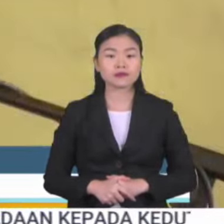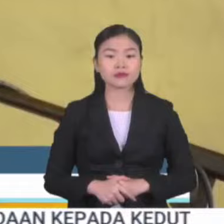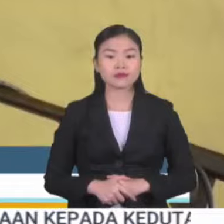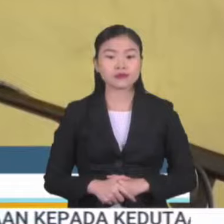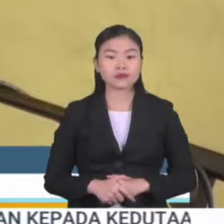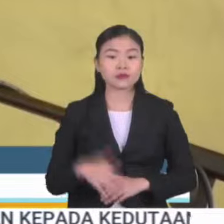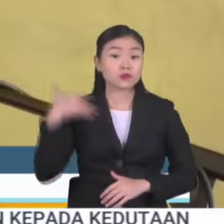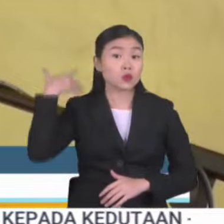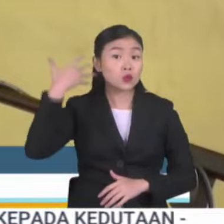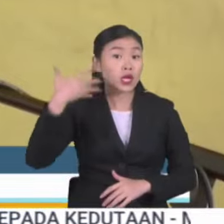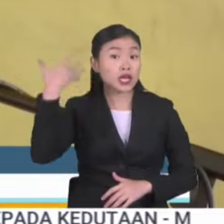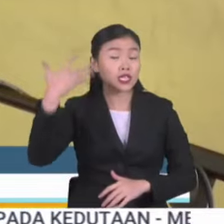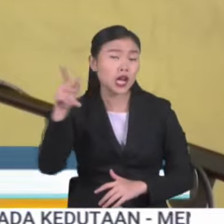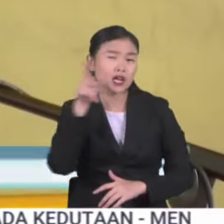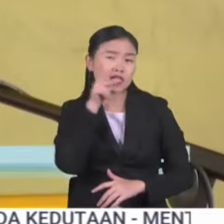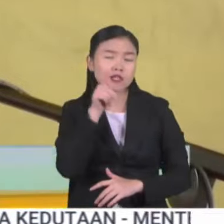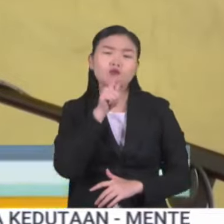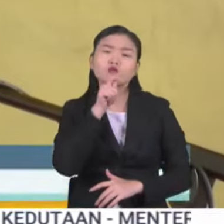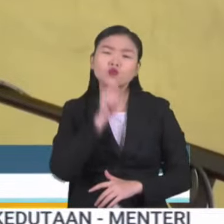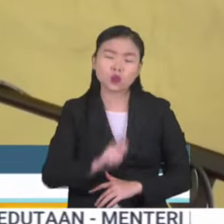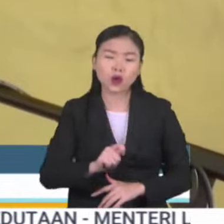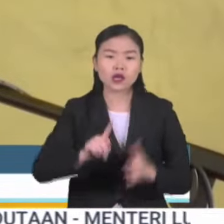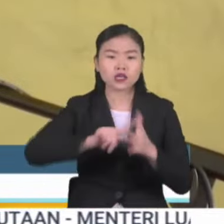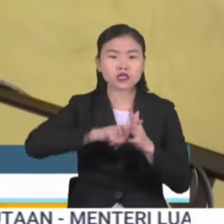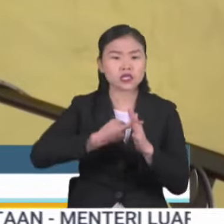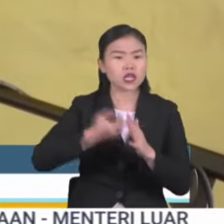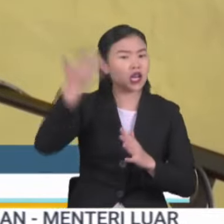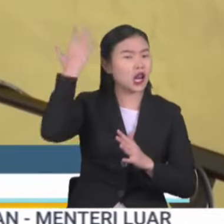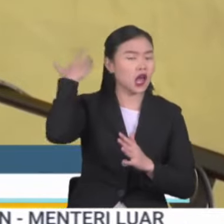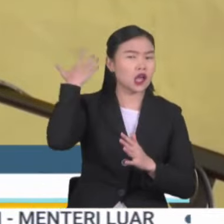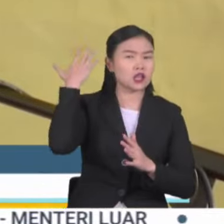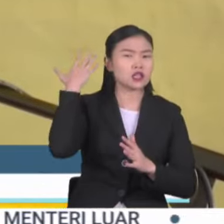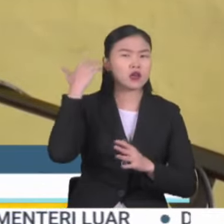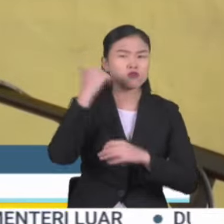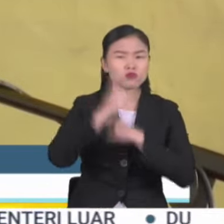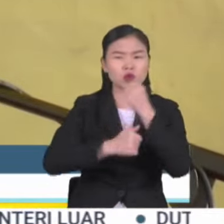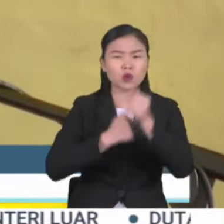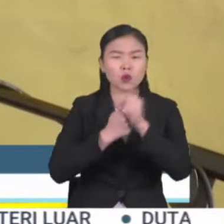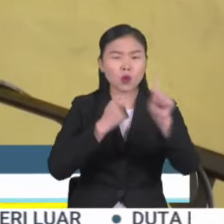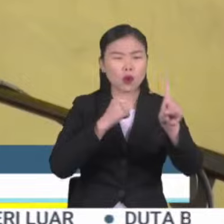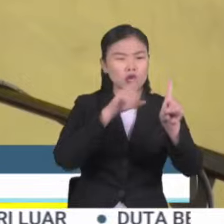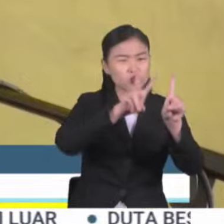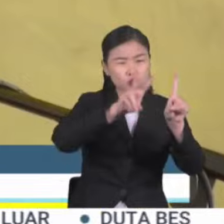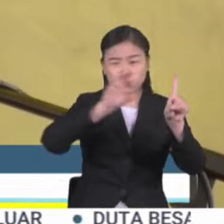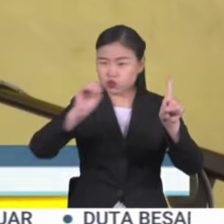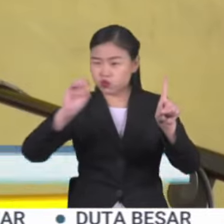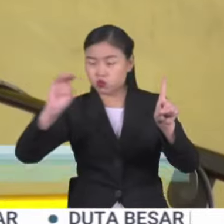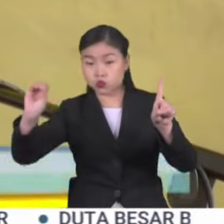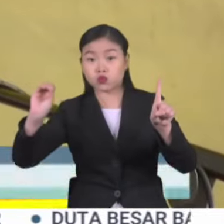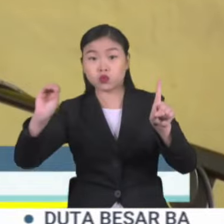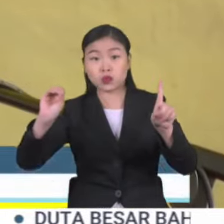Sejarah panjang Kedah Tua yang bermula sejak abad ke-2 Masihi adalah